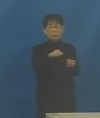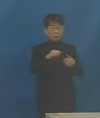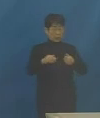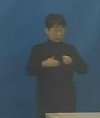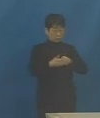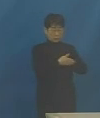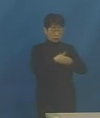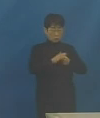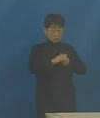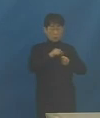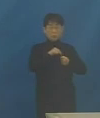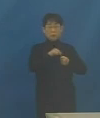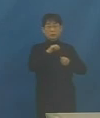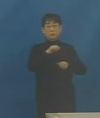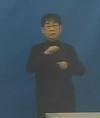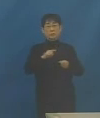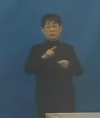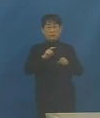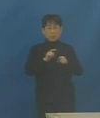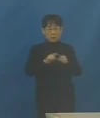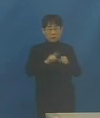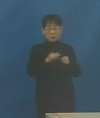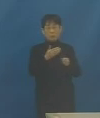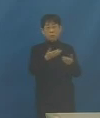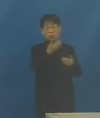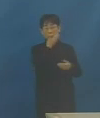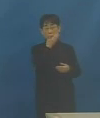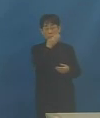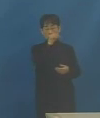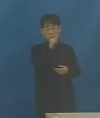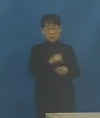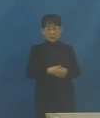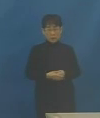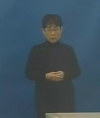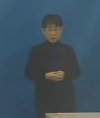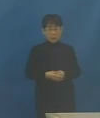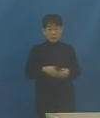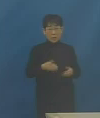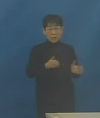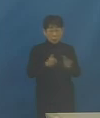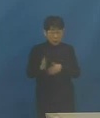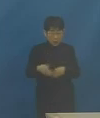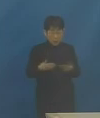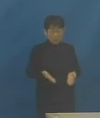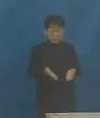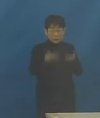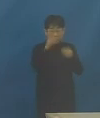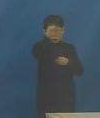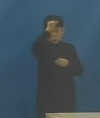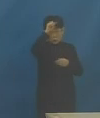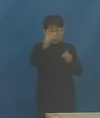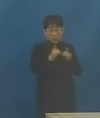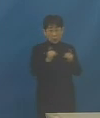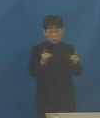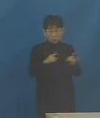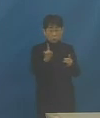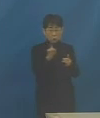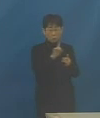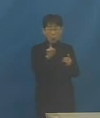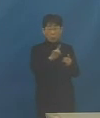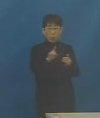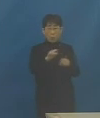かa そうすると継承者の方のケアをどうするかこれが多分オミクロン家具の一つの